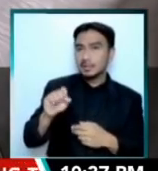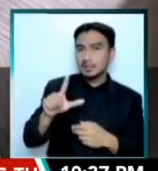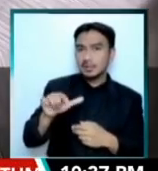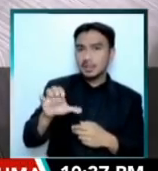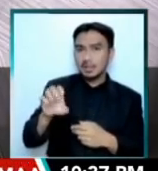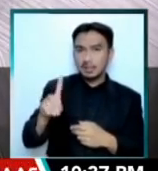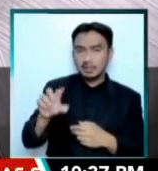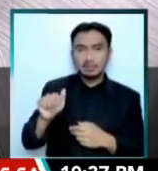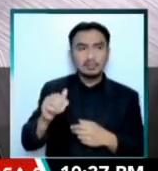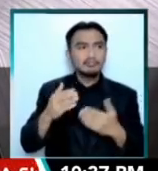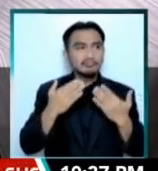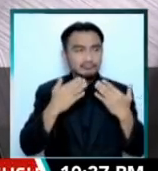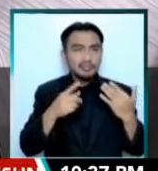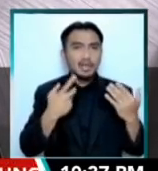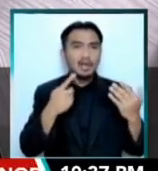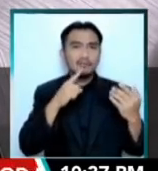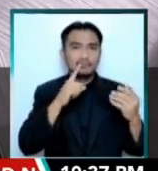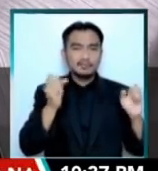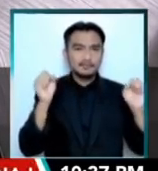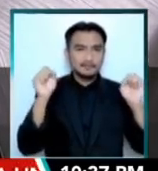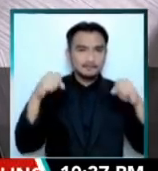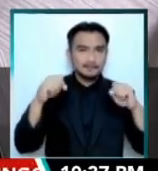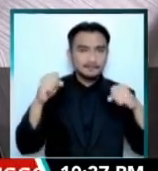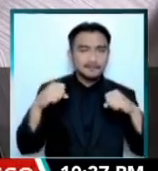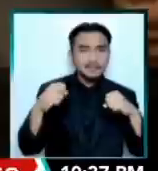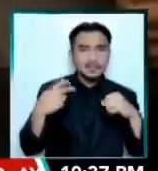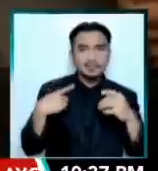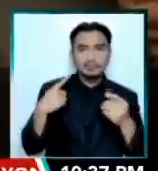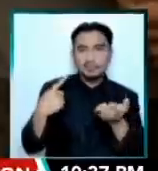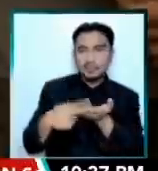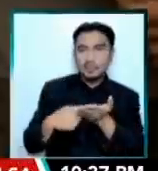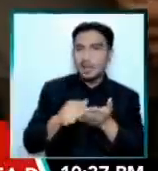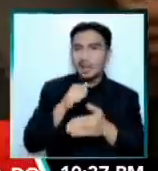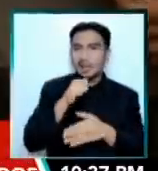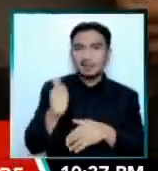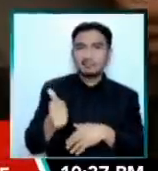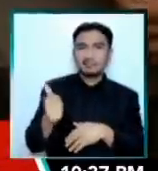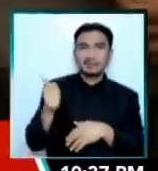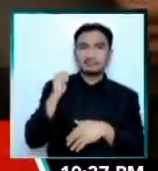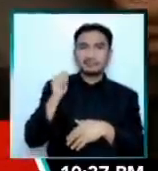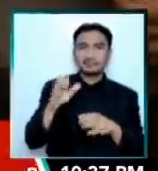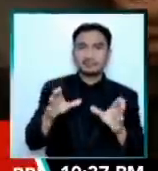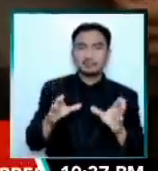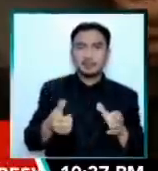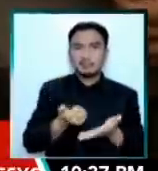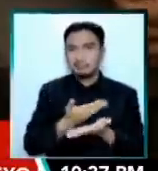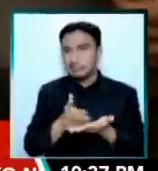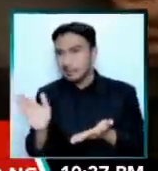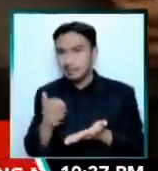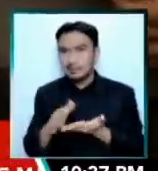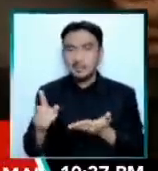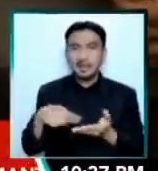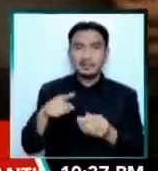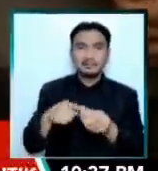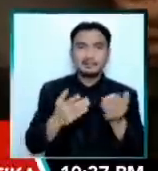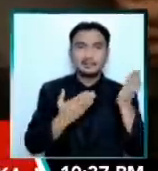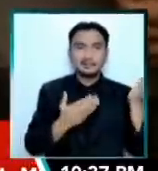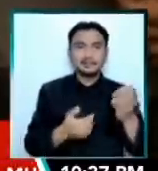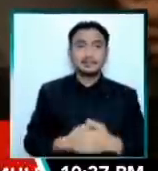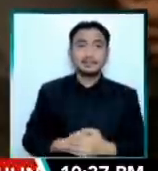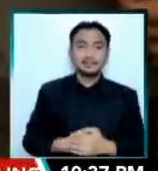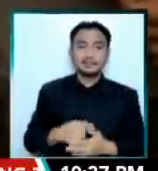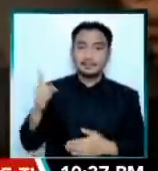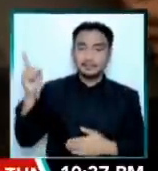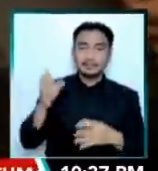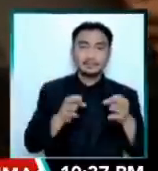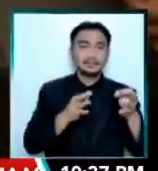ni Marcos na hindi sila tatanggi sa mga endorsement. Susuportahan natin na si Kong Joey Salceda sa kung